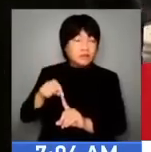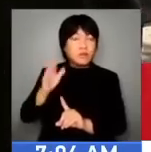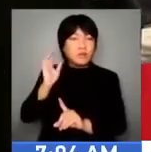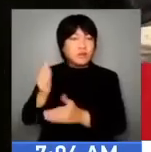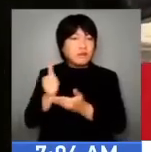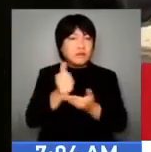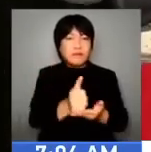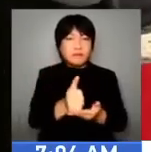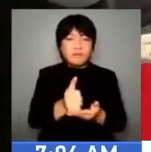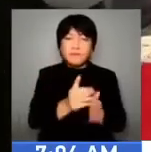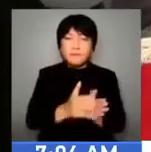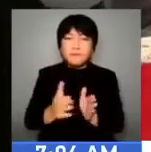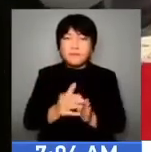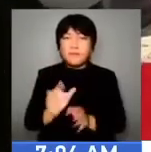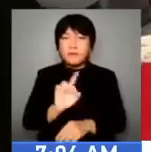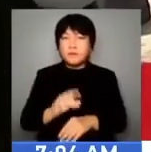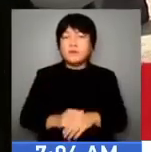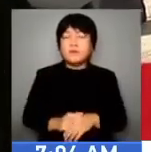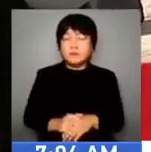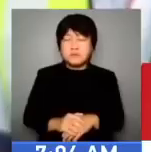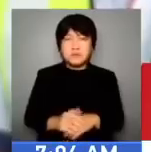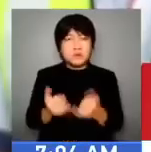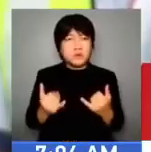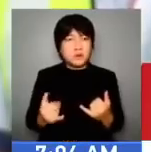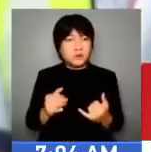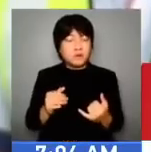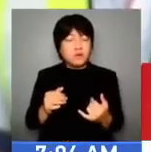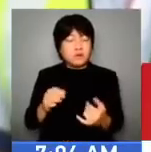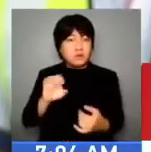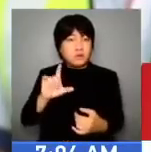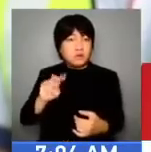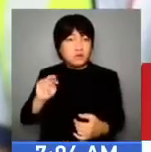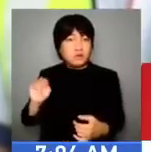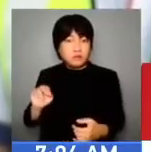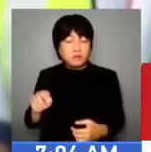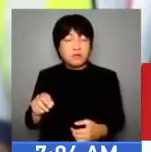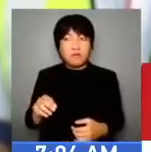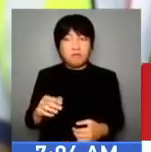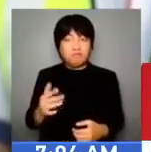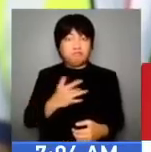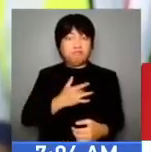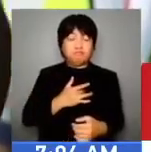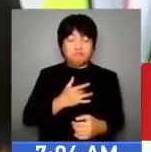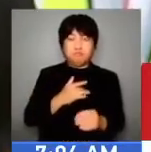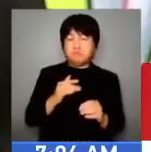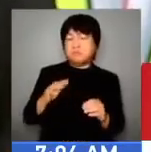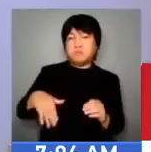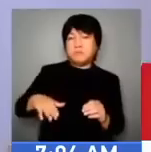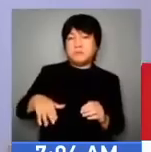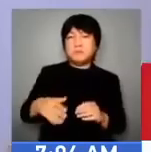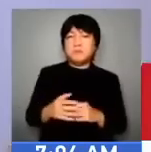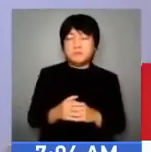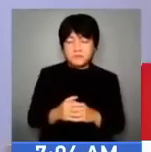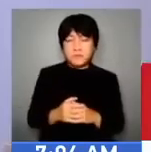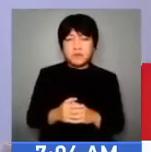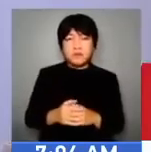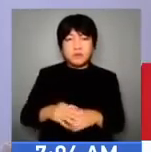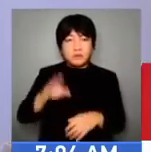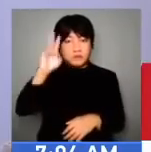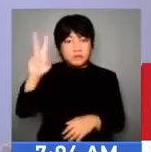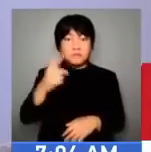ngayon, hindi pa raw gaanong nararamdaman ang epekto ng El Nino. Kapag nagsimula na, gusto rin ng Pangulo na maipatupad na agad ang mga